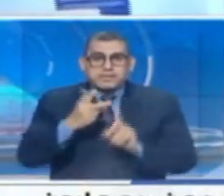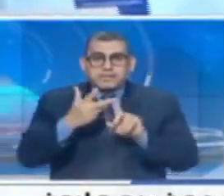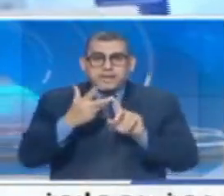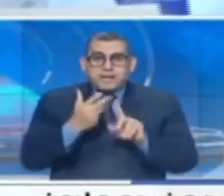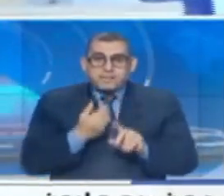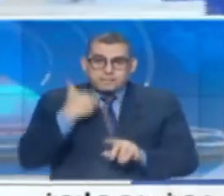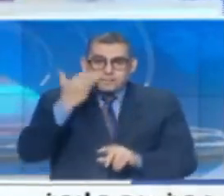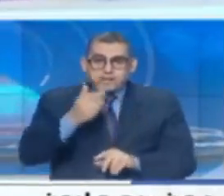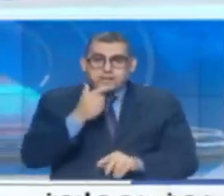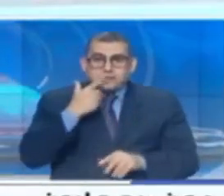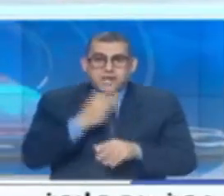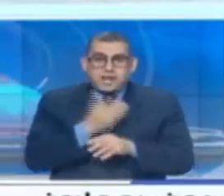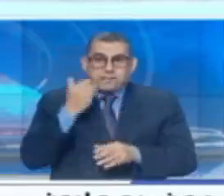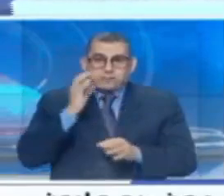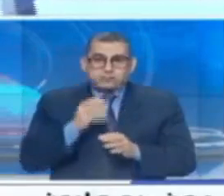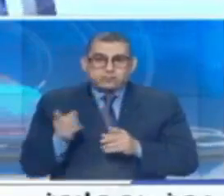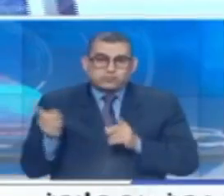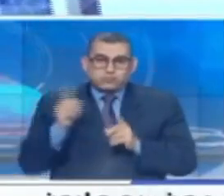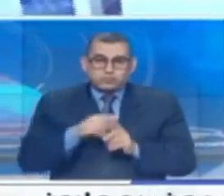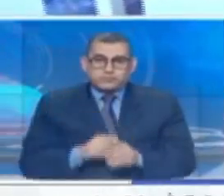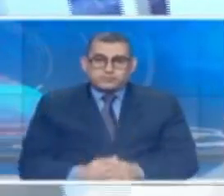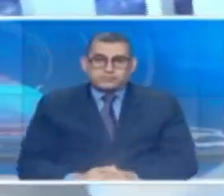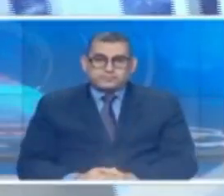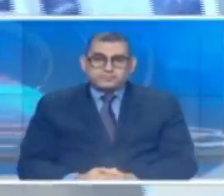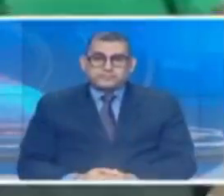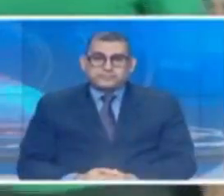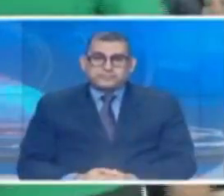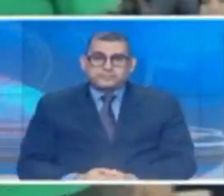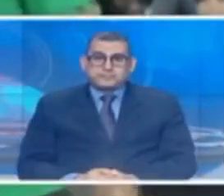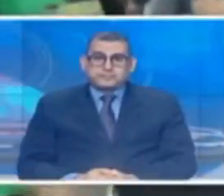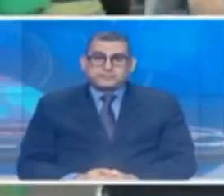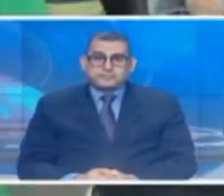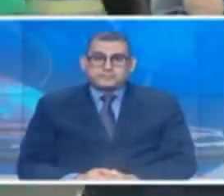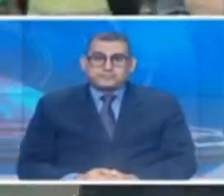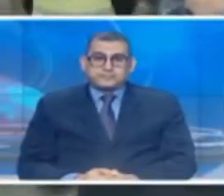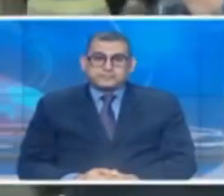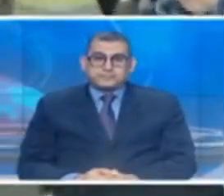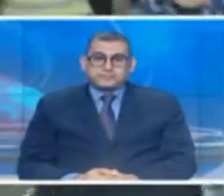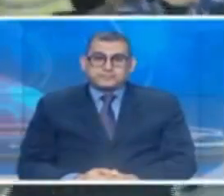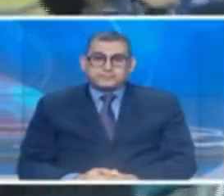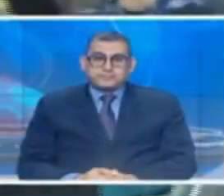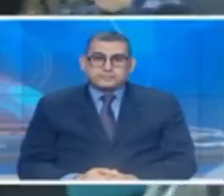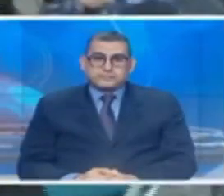المواطنين لمن تلقوا اللقاحات في الفئات الأكثر عرضة للإصابة.